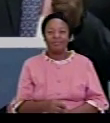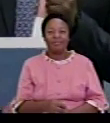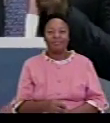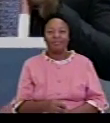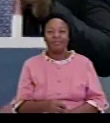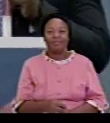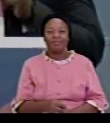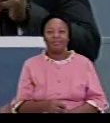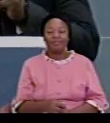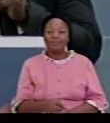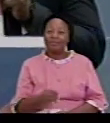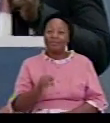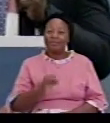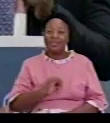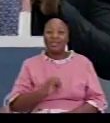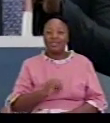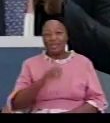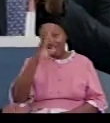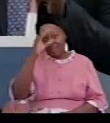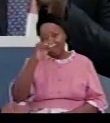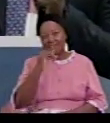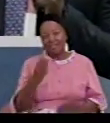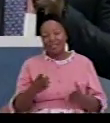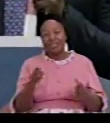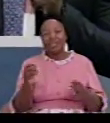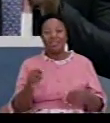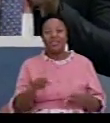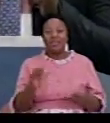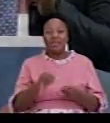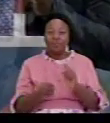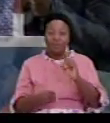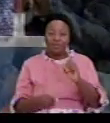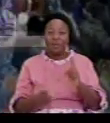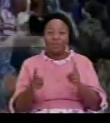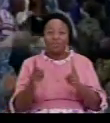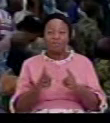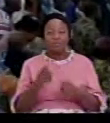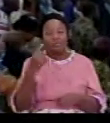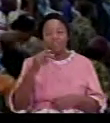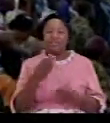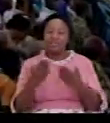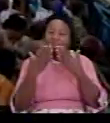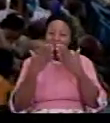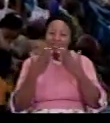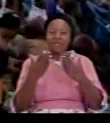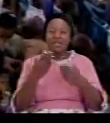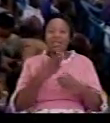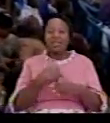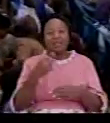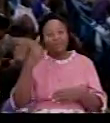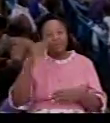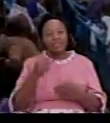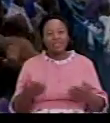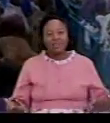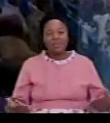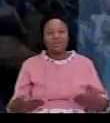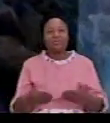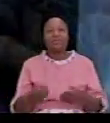am here, number one, for the thanks, and number two, for the introduction.